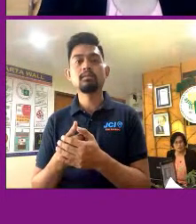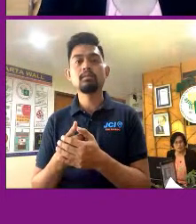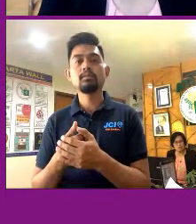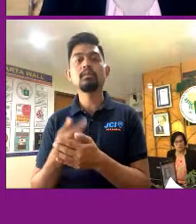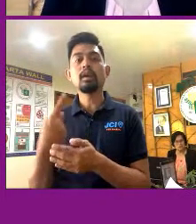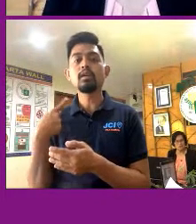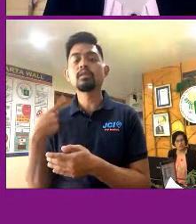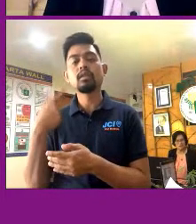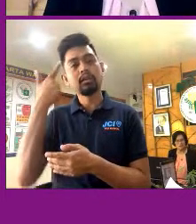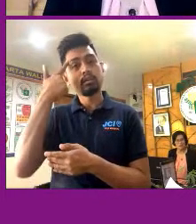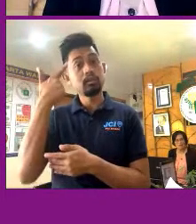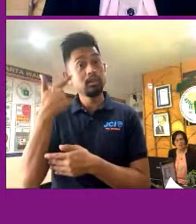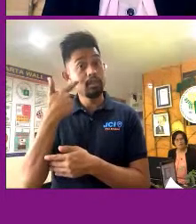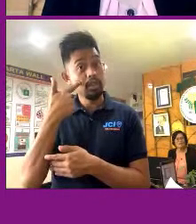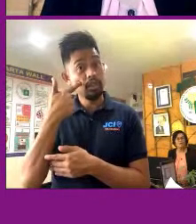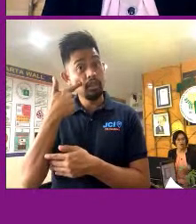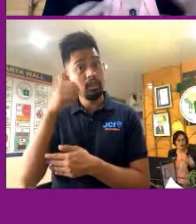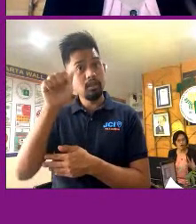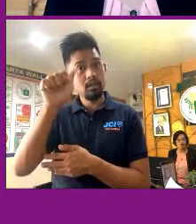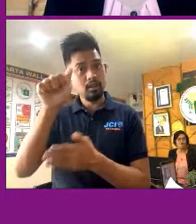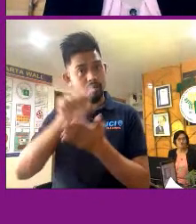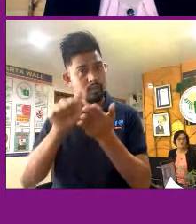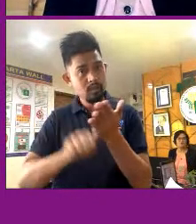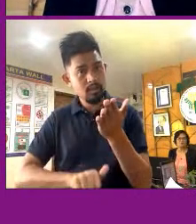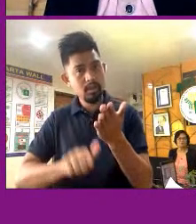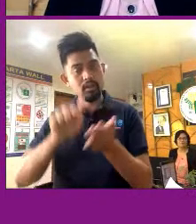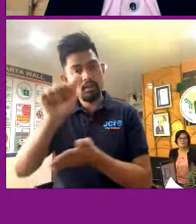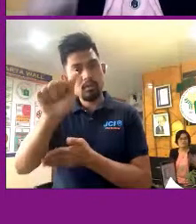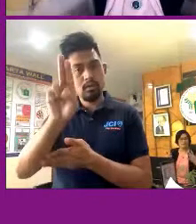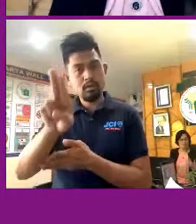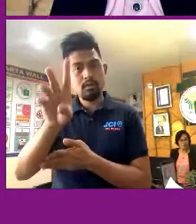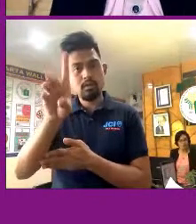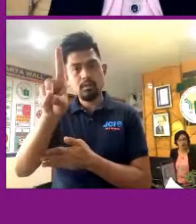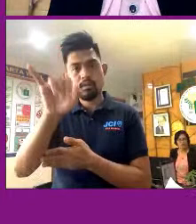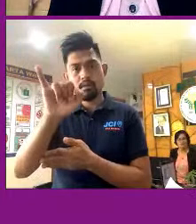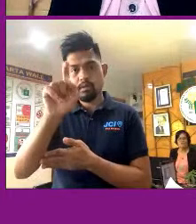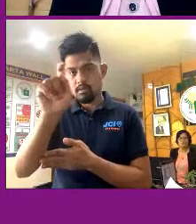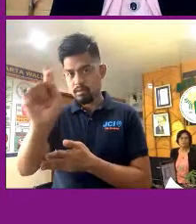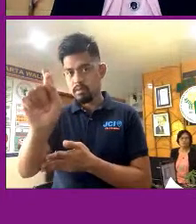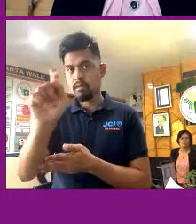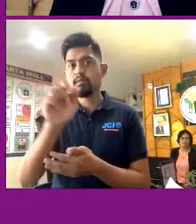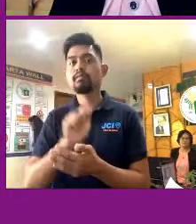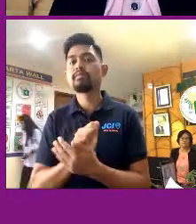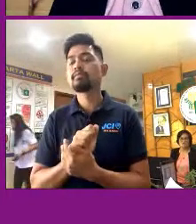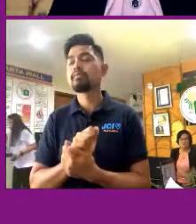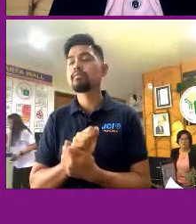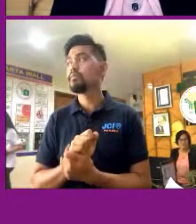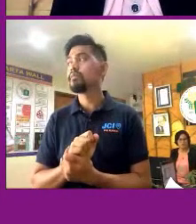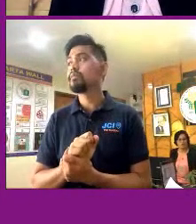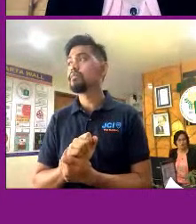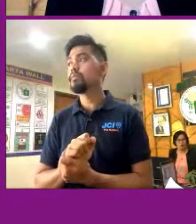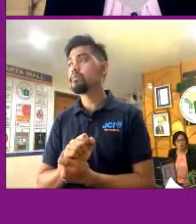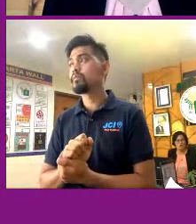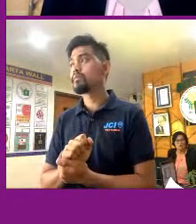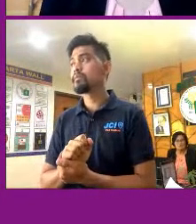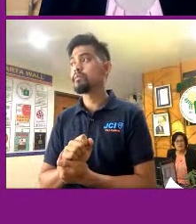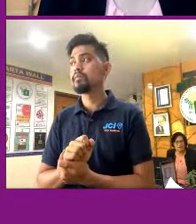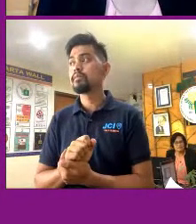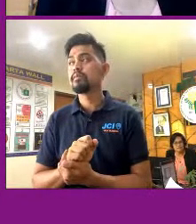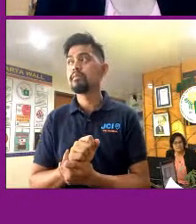gender audit. And not all offices, not all institutions, not